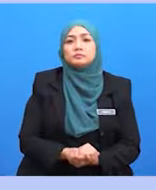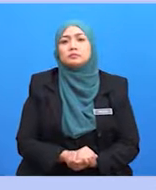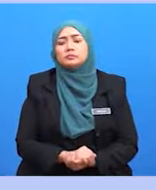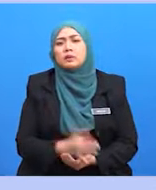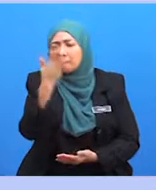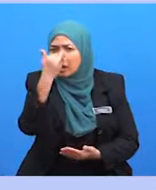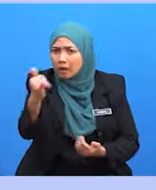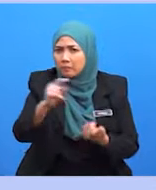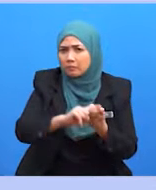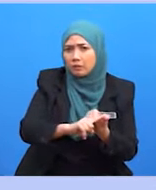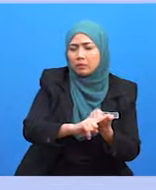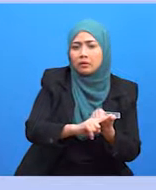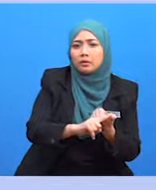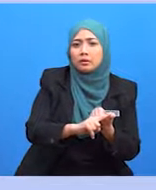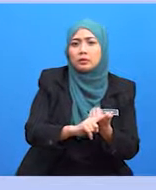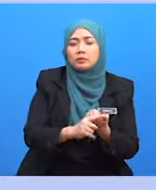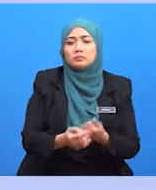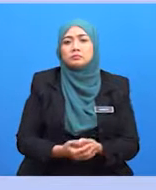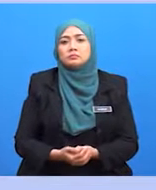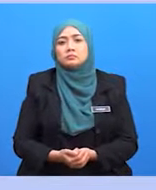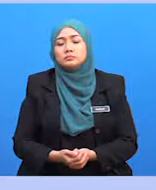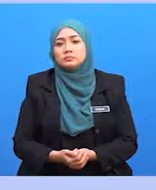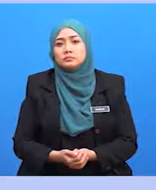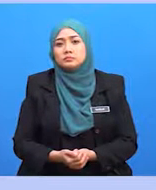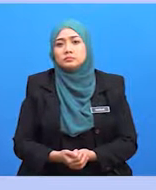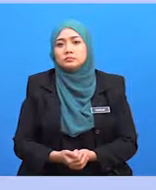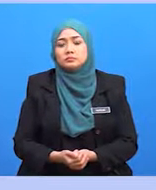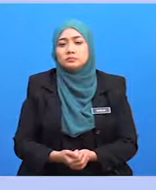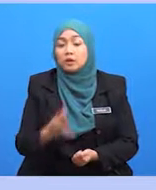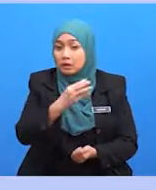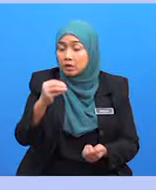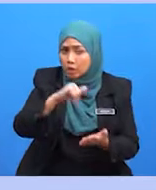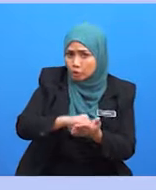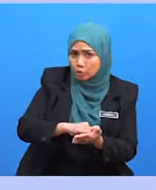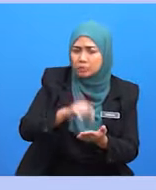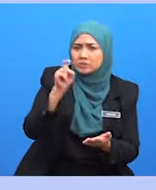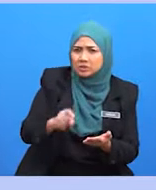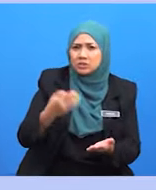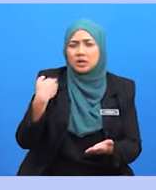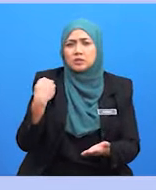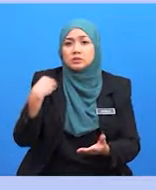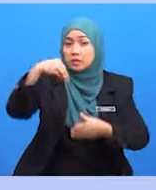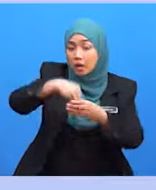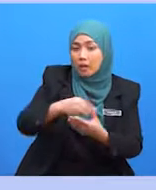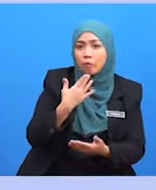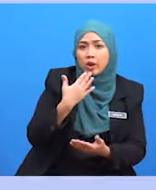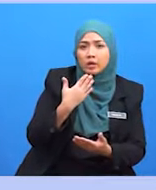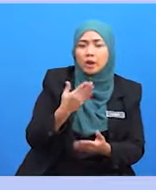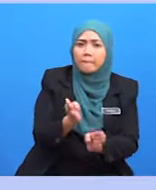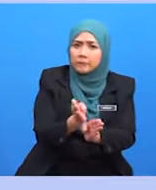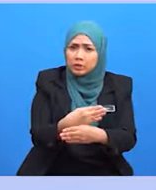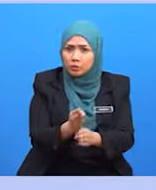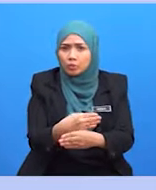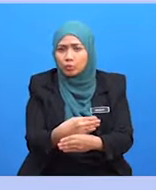mengapa adalah akal cerita anda. Dan itu mesti muncul dalam warna, bentuk dan